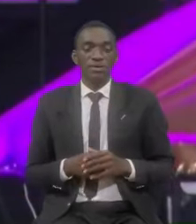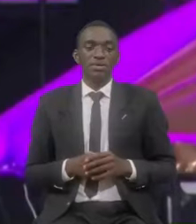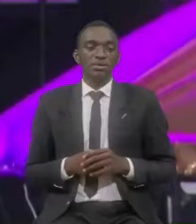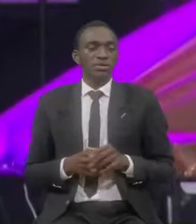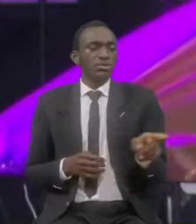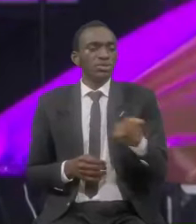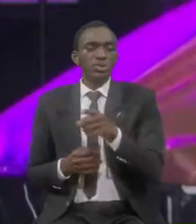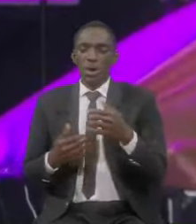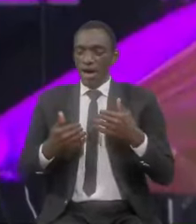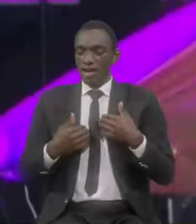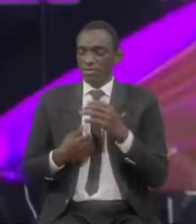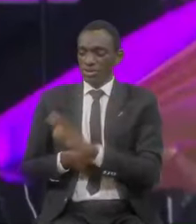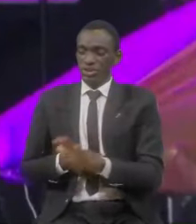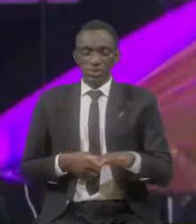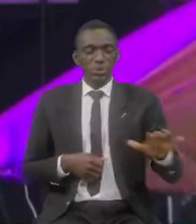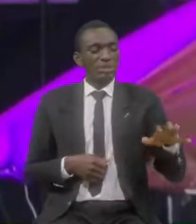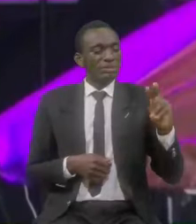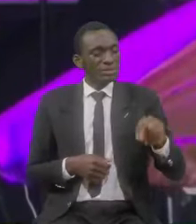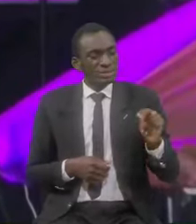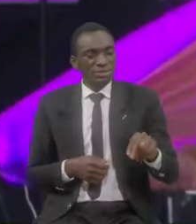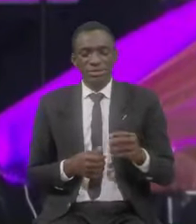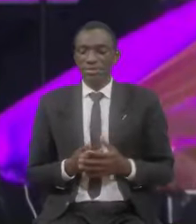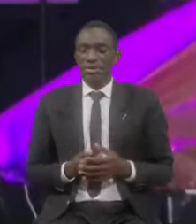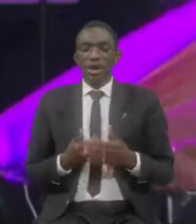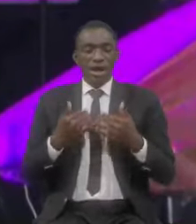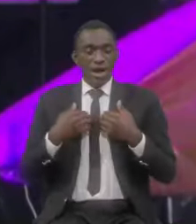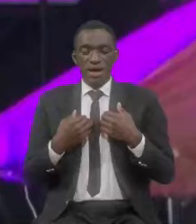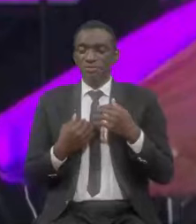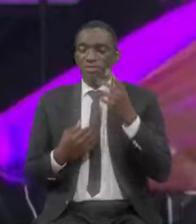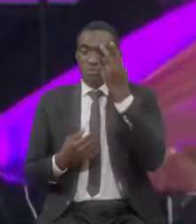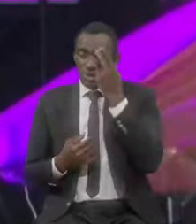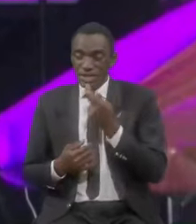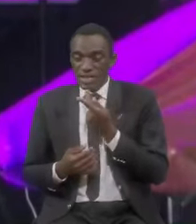les besoins de nos enfants, les besoins de nos parents,